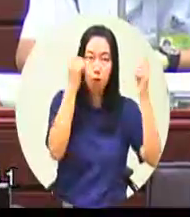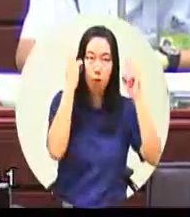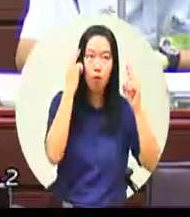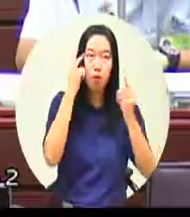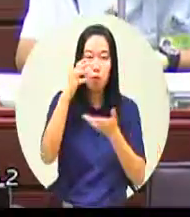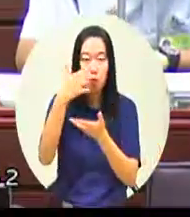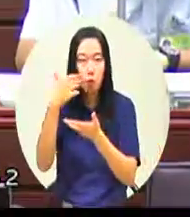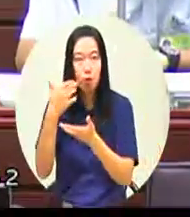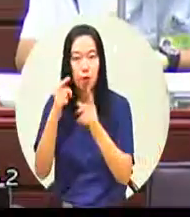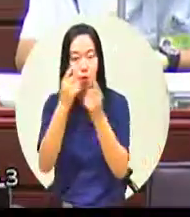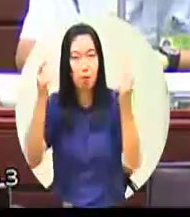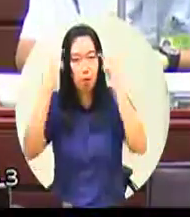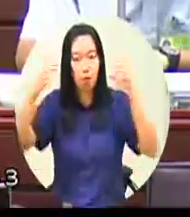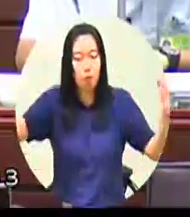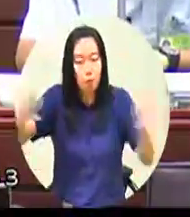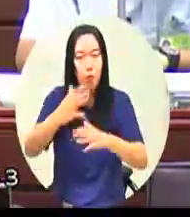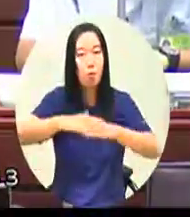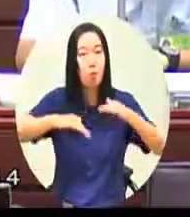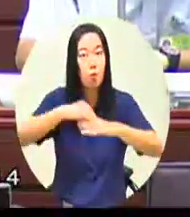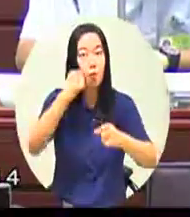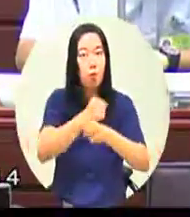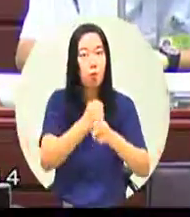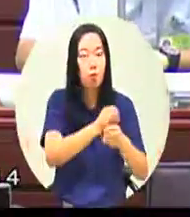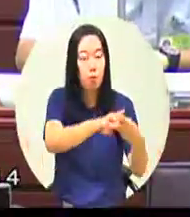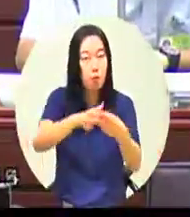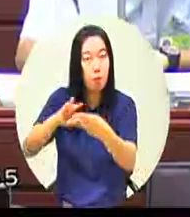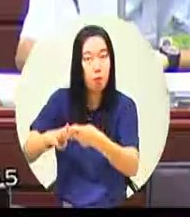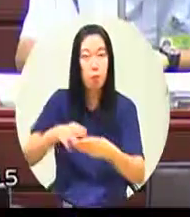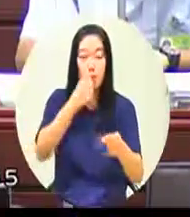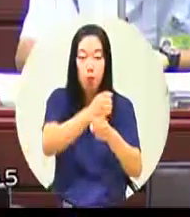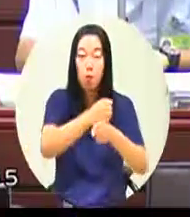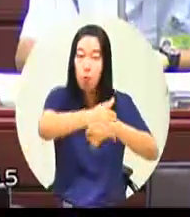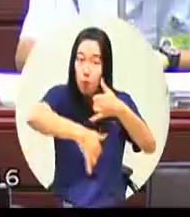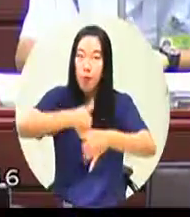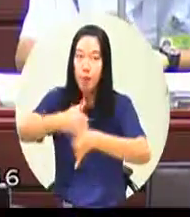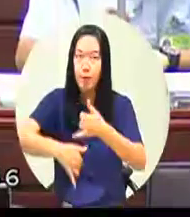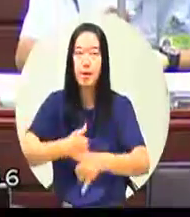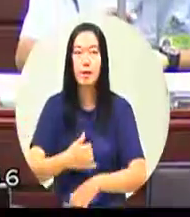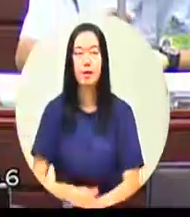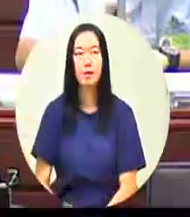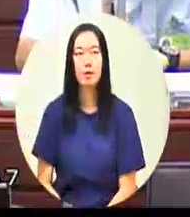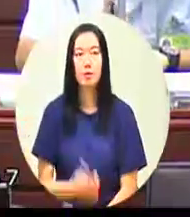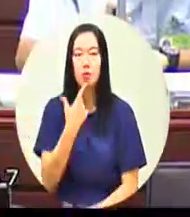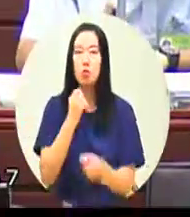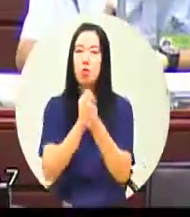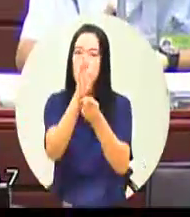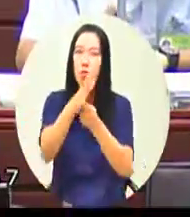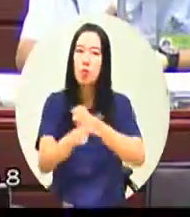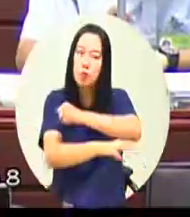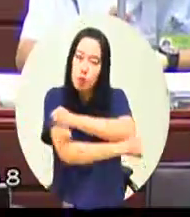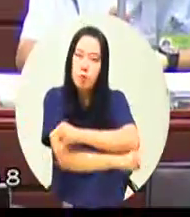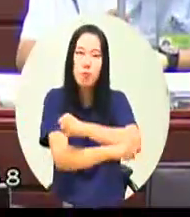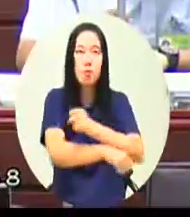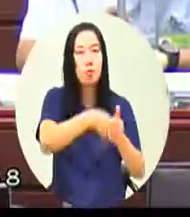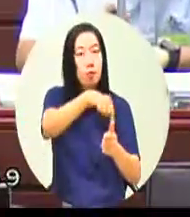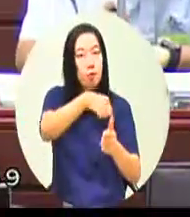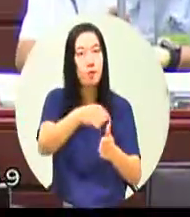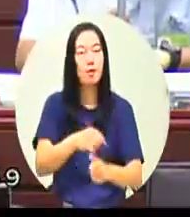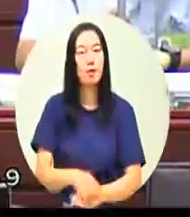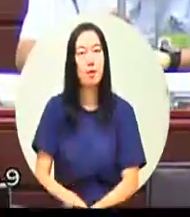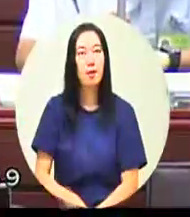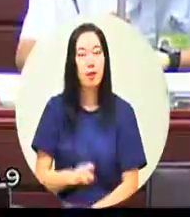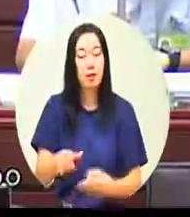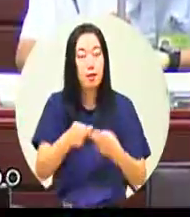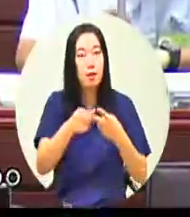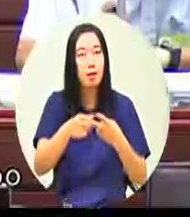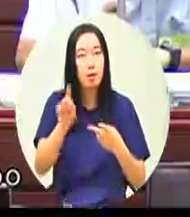是的时候，大家底下在做一个体验式活动。 你大人啦，咱那有扎根啦，有从小扎根啦。 啊，你所以你和我讲了，对，就